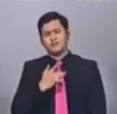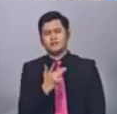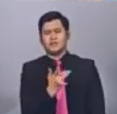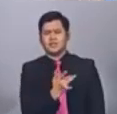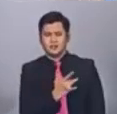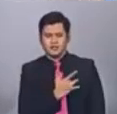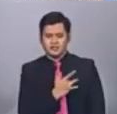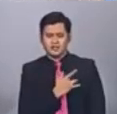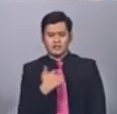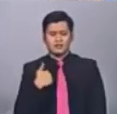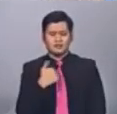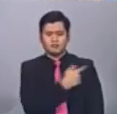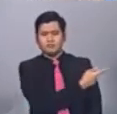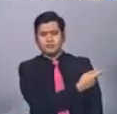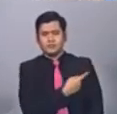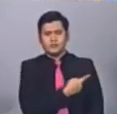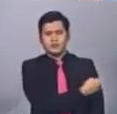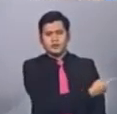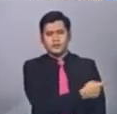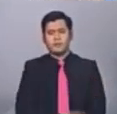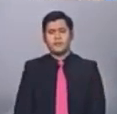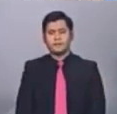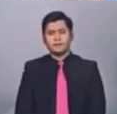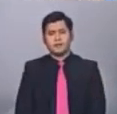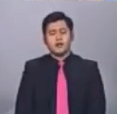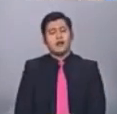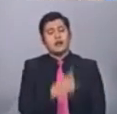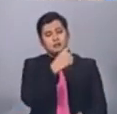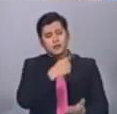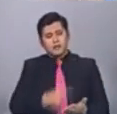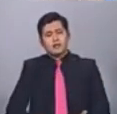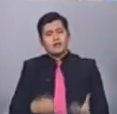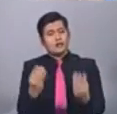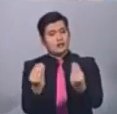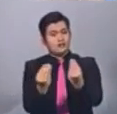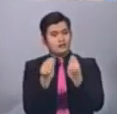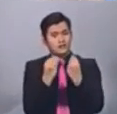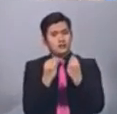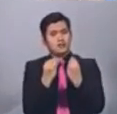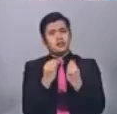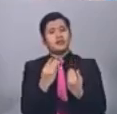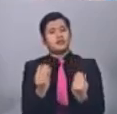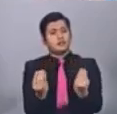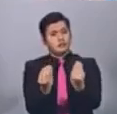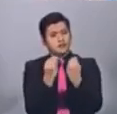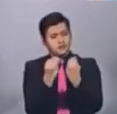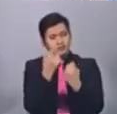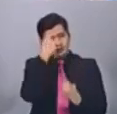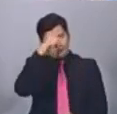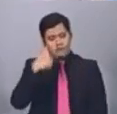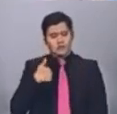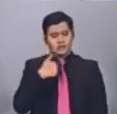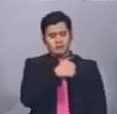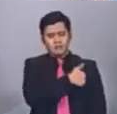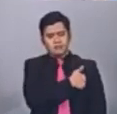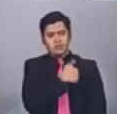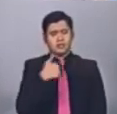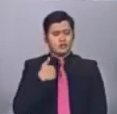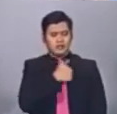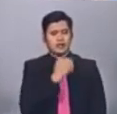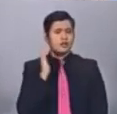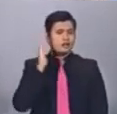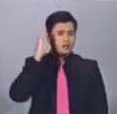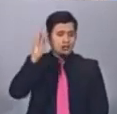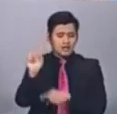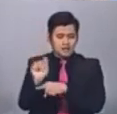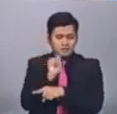berdua. Namun apa sahaja yang ditunjuk ajar kepada kami, insya-Allah akan kami aplikasi dalam kejaya harian